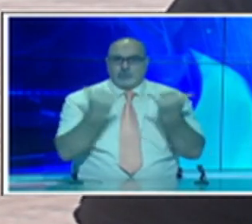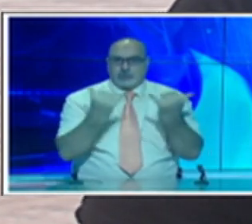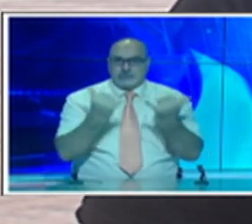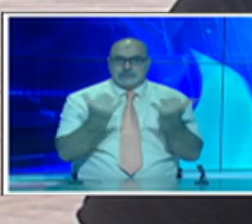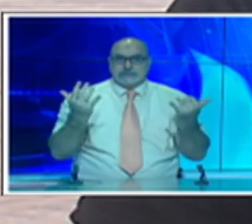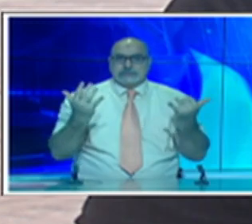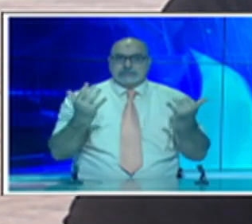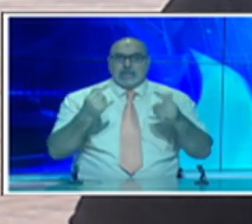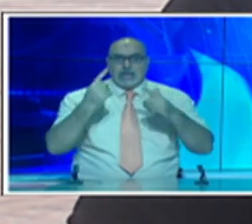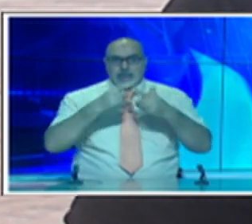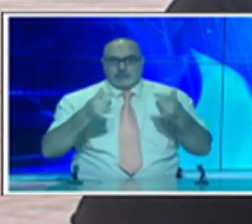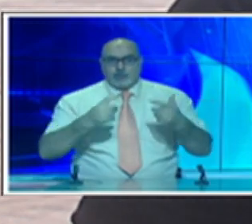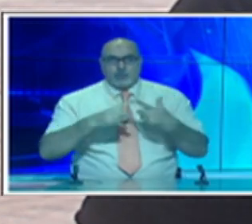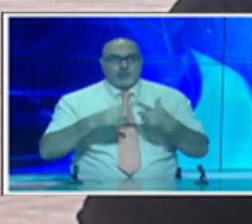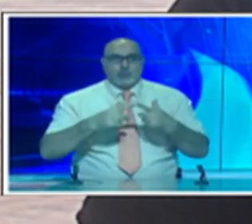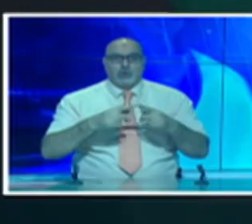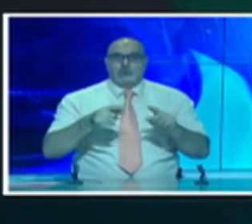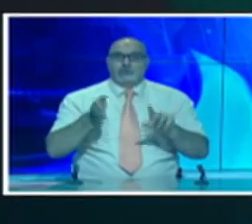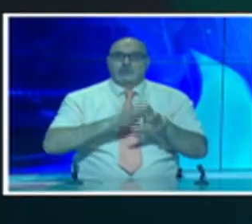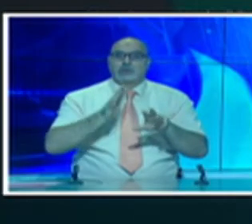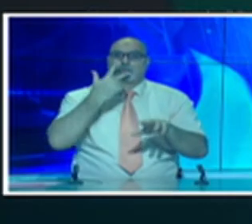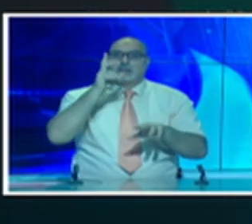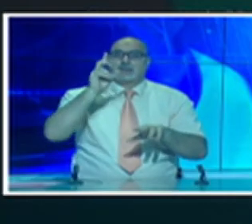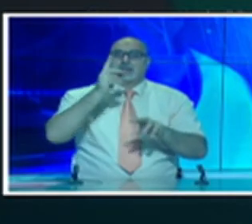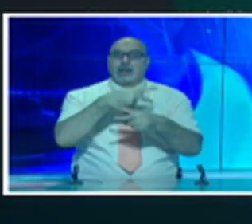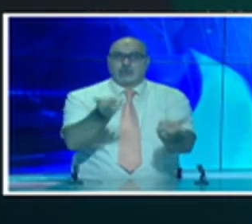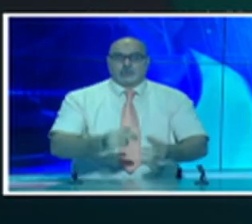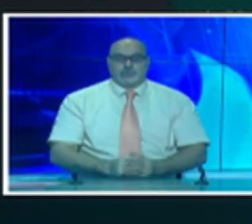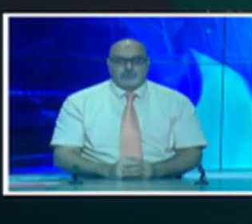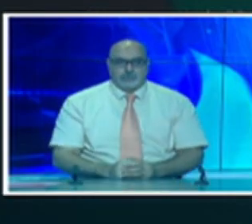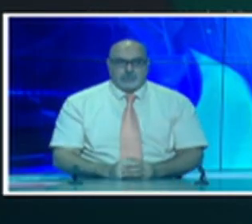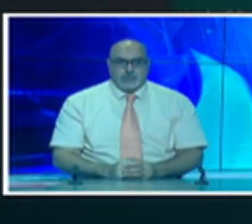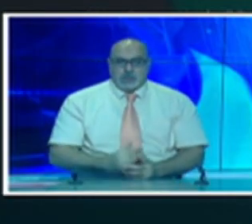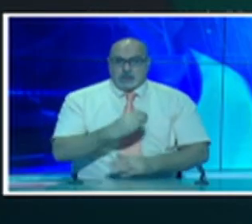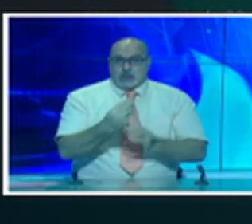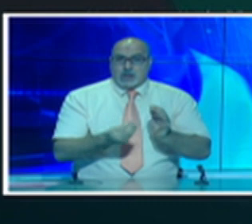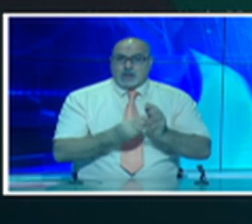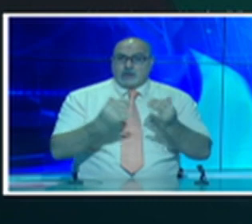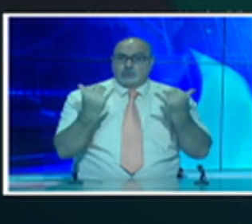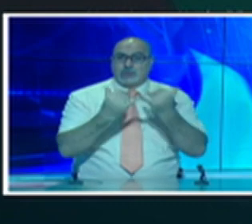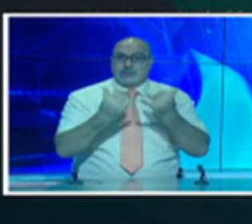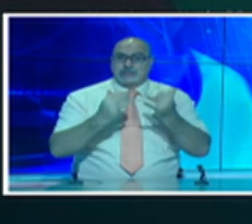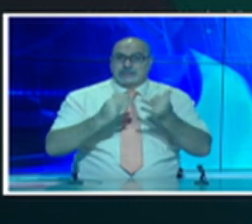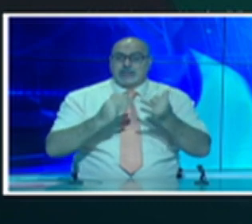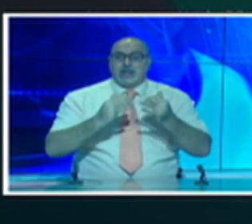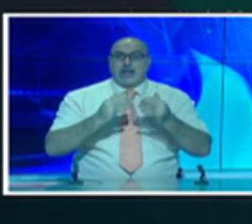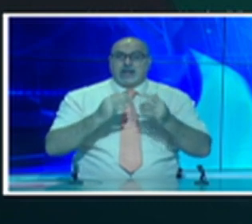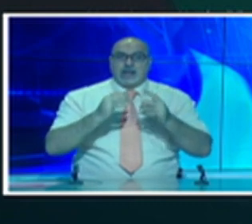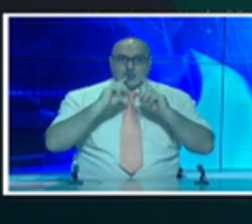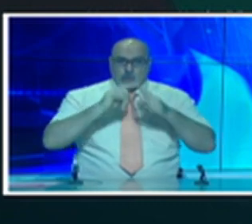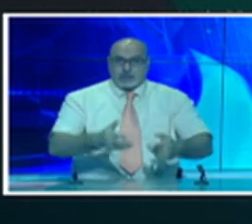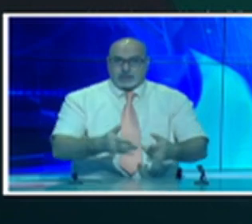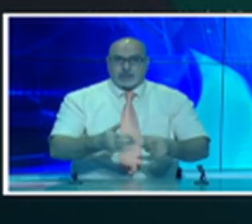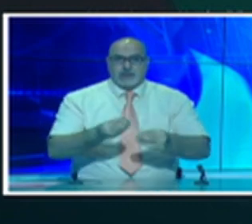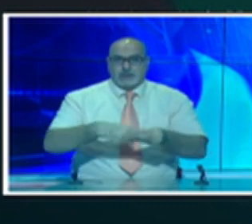مختلف وسائل الإعلام بمجرد التصريح. إدراج الصحافة الإلكترونية في نص هذه المادة يعكس